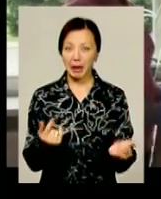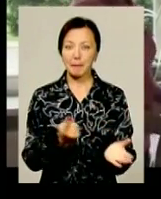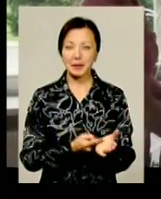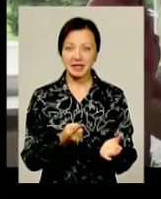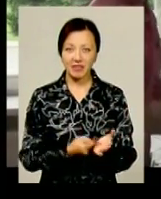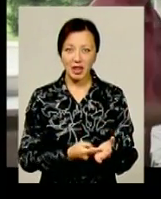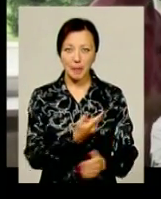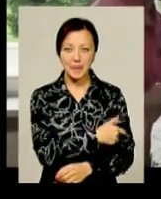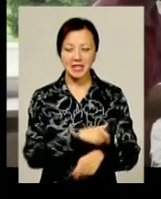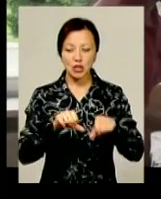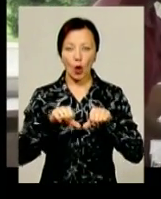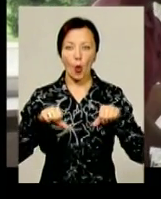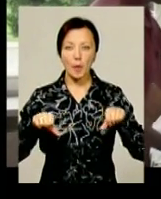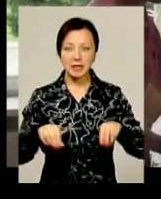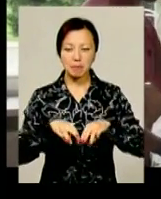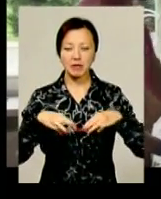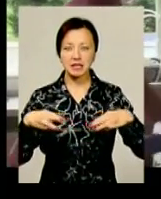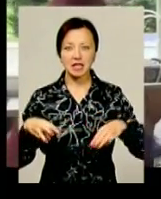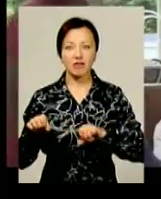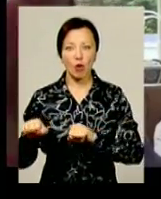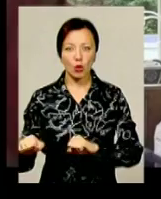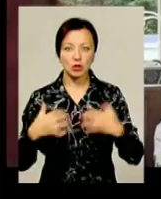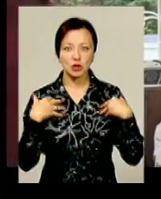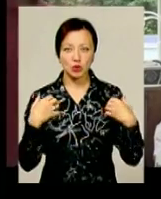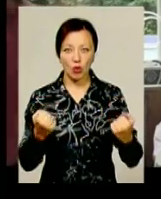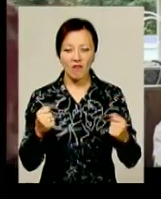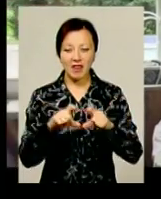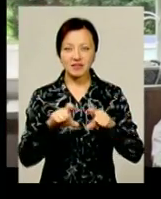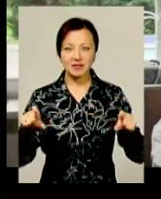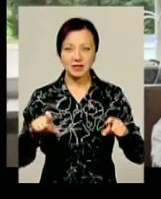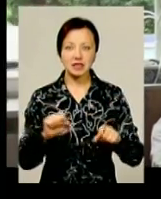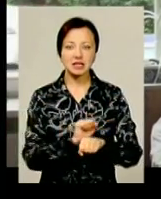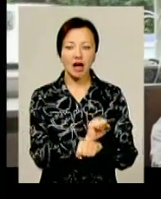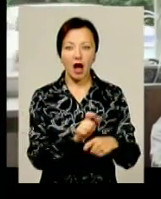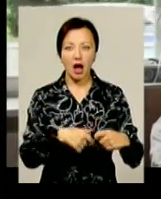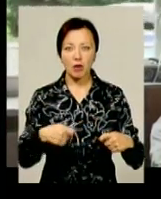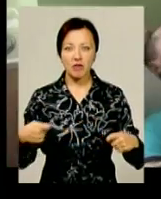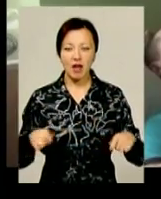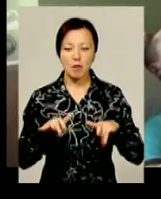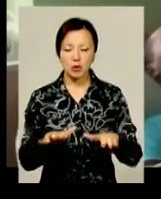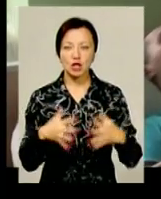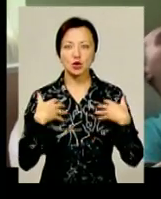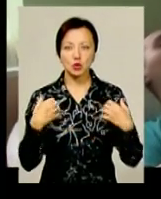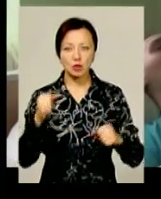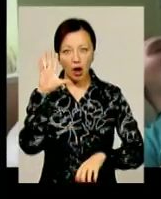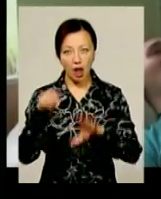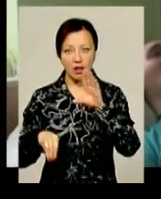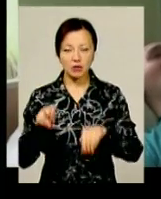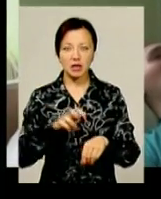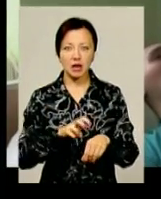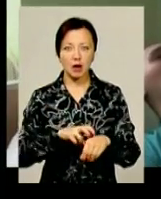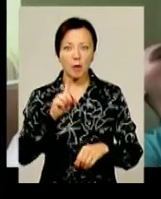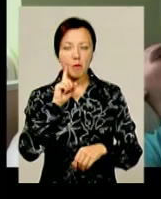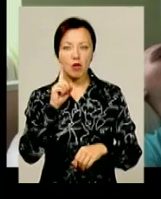підтвердила Незалежна медична комісія Міністерства охорони здоров'я, у шпиталях лише загальмували процес одужання. В результаті халатності лікарів